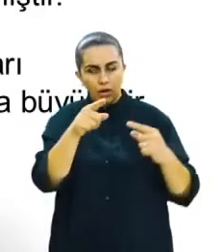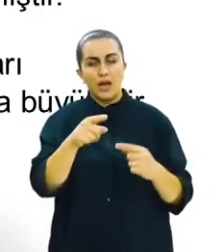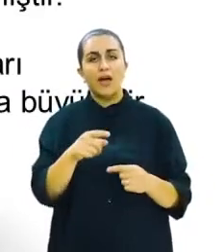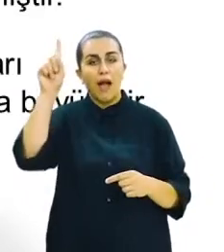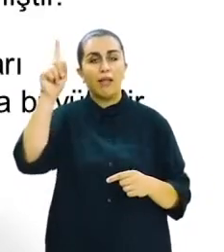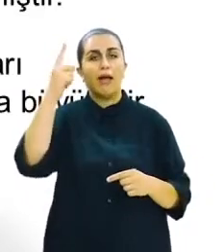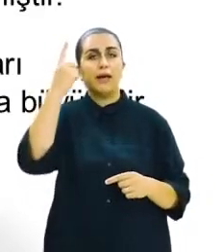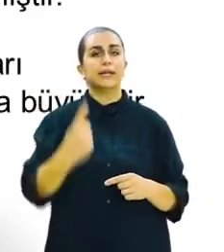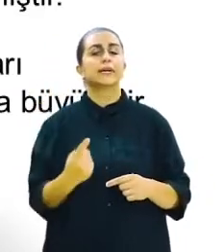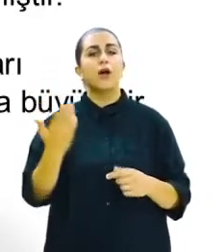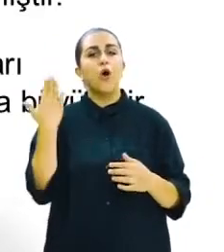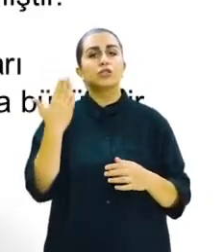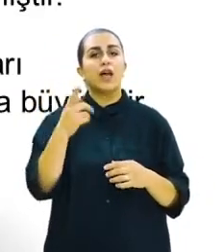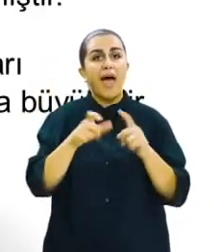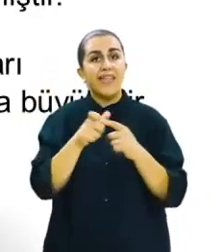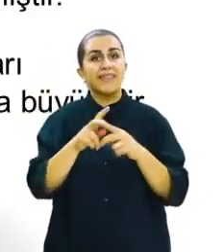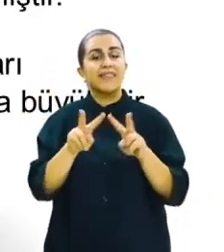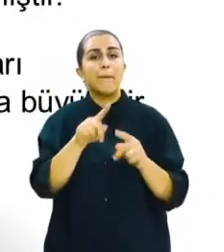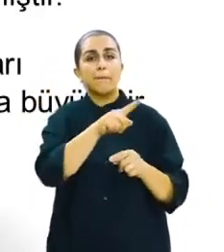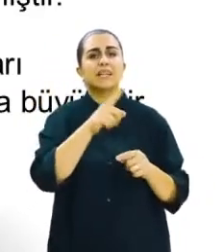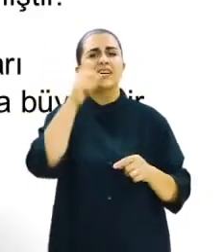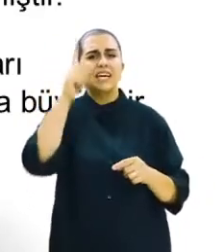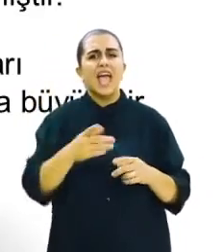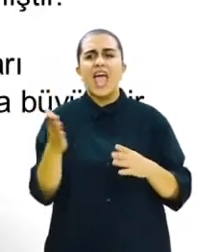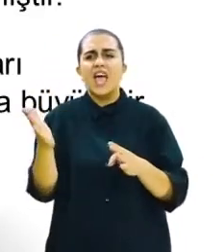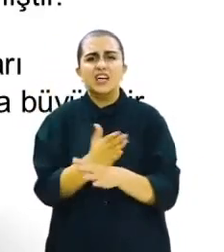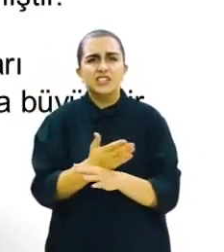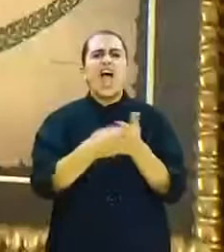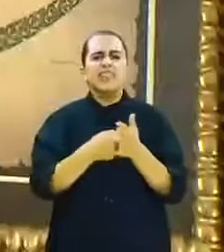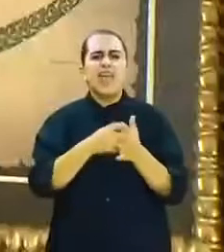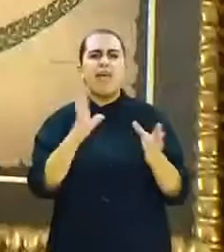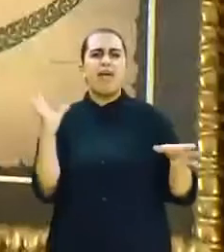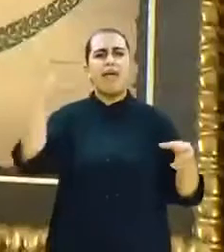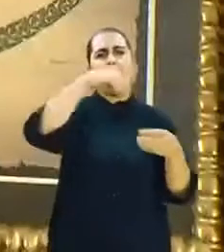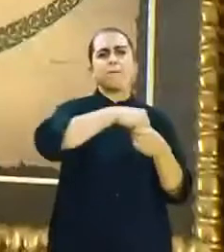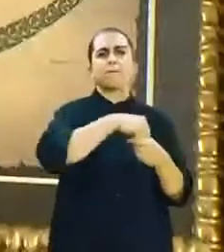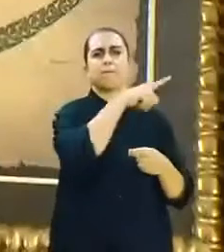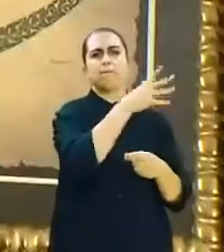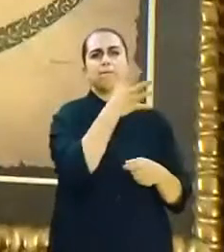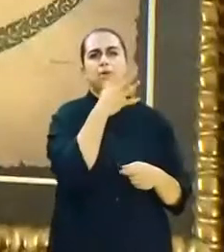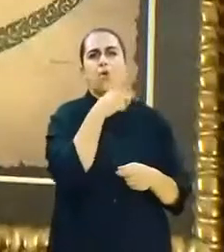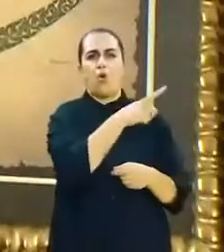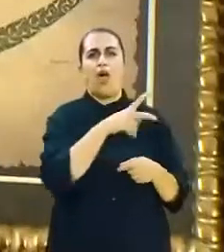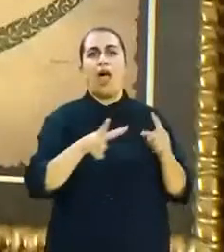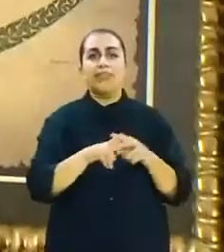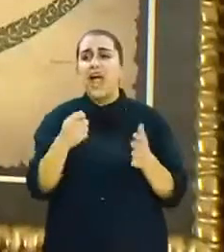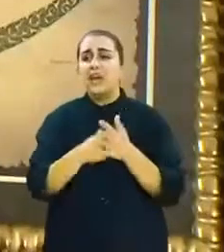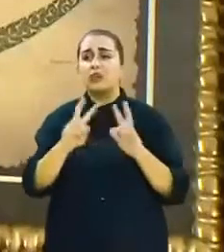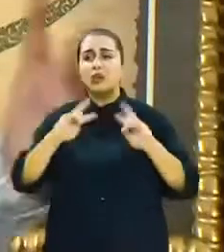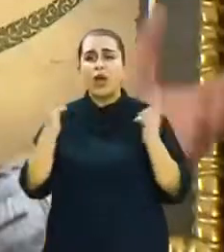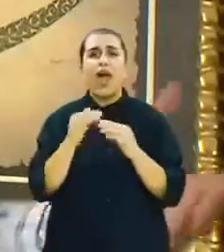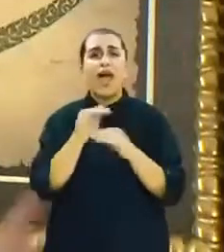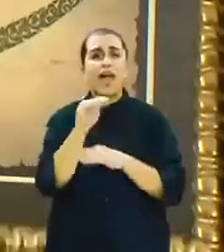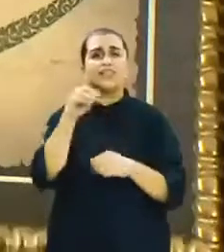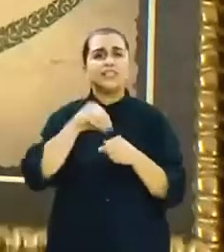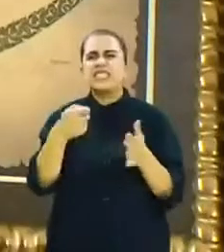yani Allah Hz Adem Aleyhisselam'a eşyanın isimlerini öğretmiş Hz Adem artık bütün isimlere sahiptir